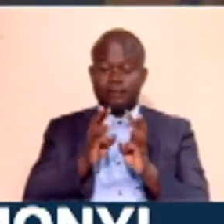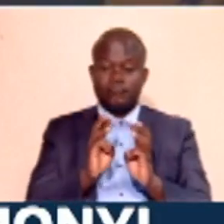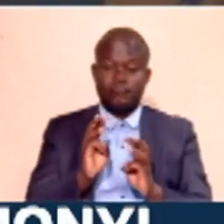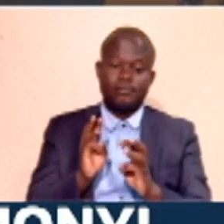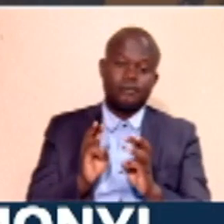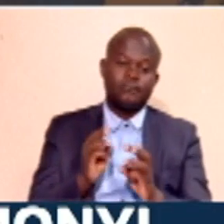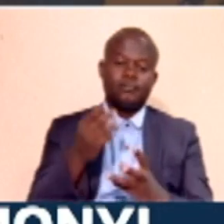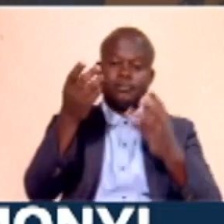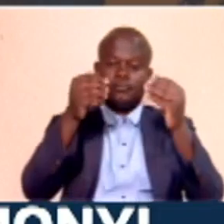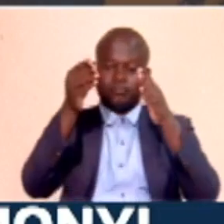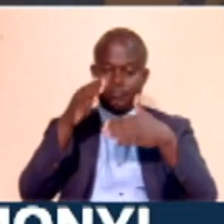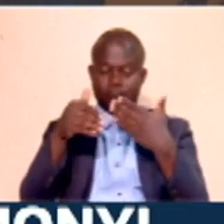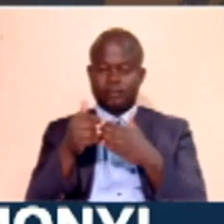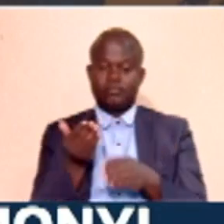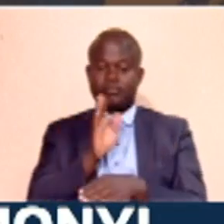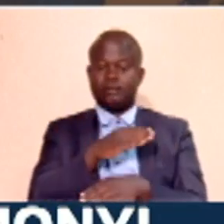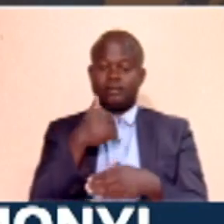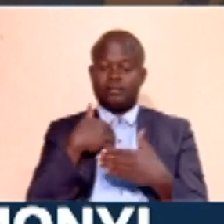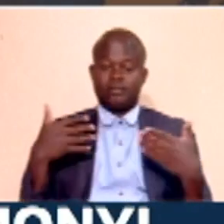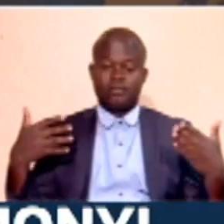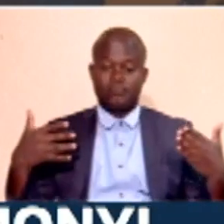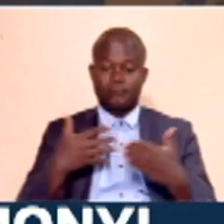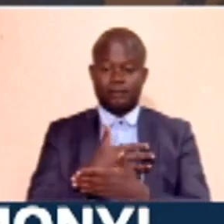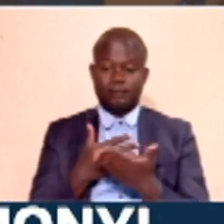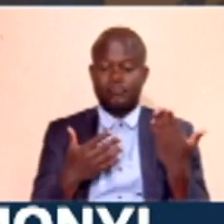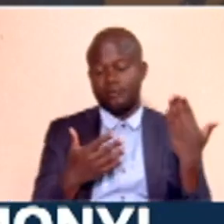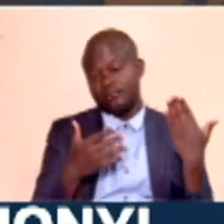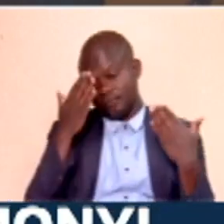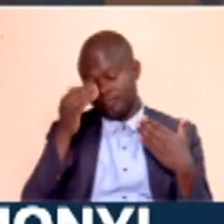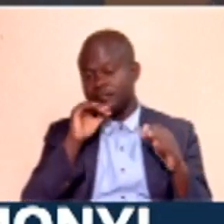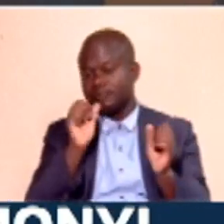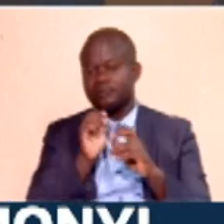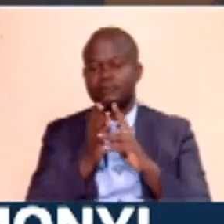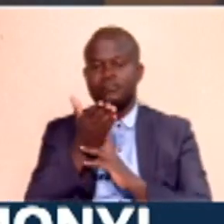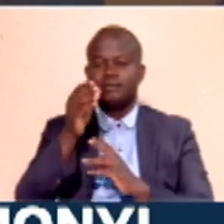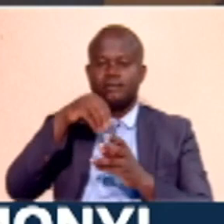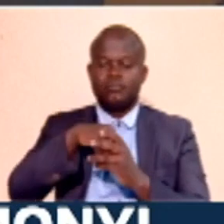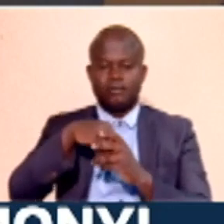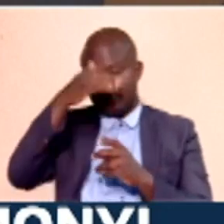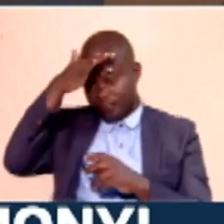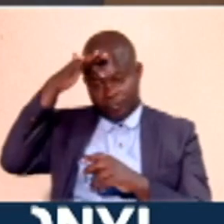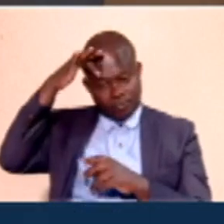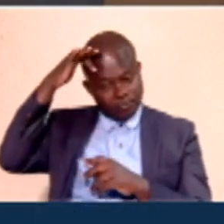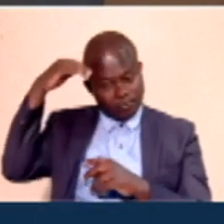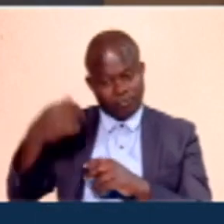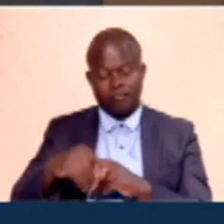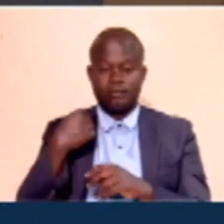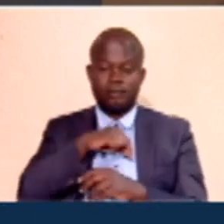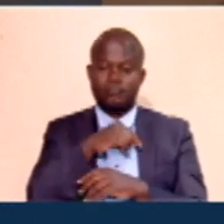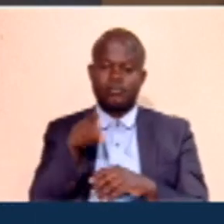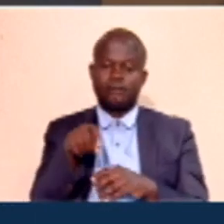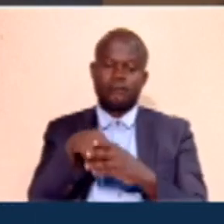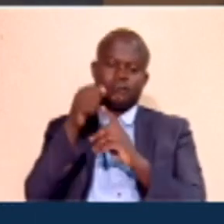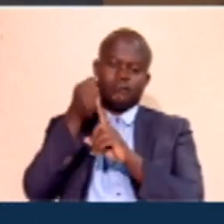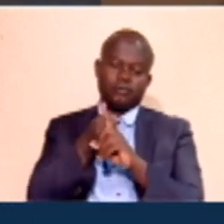utwara y'umugenzi ukagarura ufite ubwoba uzi kutana haca uzi kutari buhazamu tukeneye